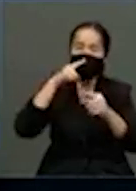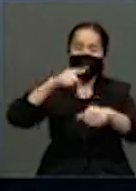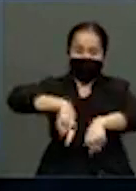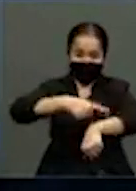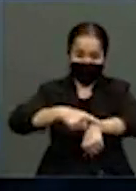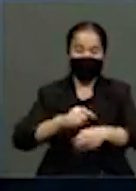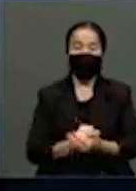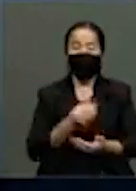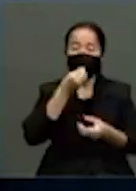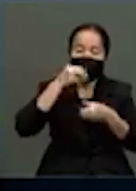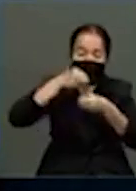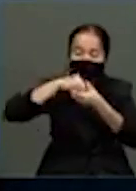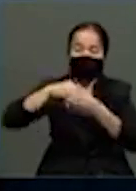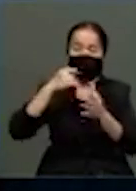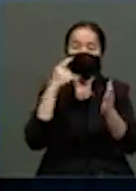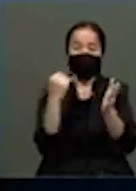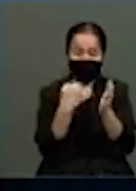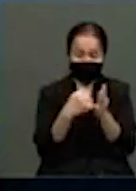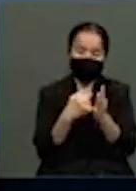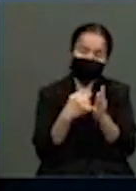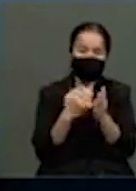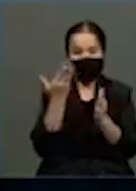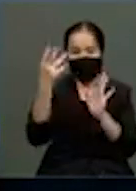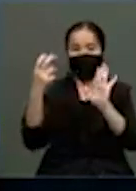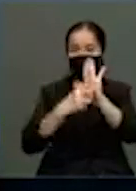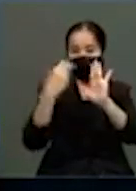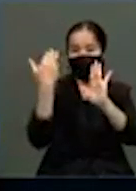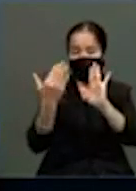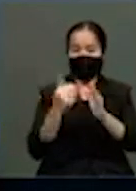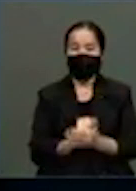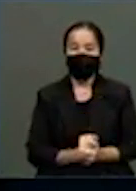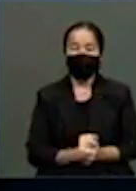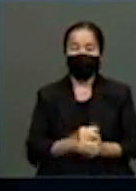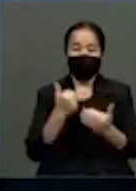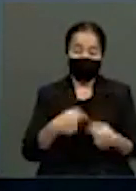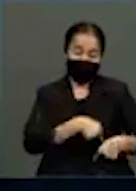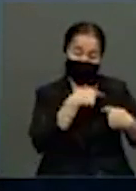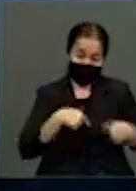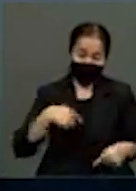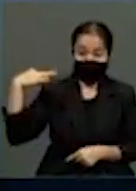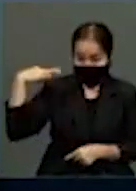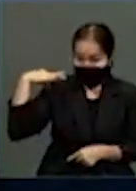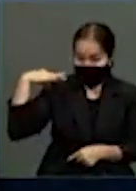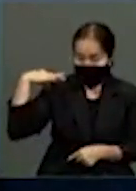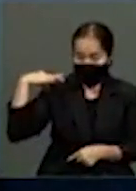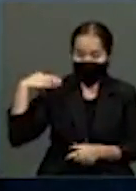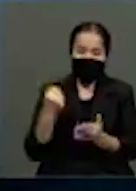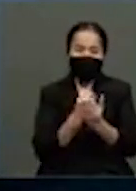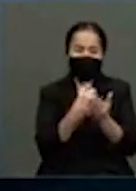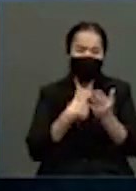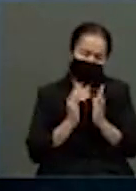นะครับไปลงดูถึงตัวเลขของจิตอาสาที่อยากจะให้เห็นนะครับต้องขอขอบพระคุณที่ผมได้เคยกล่